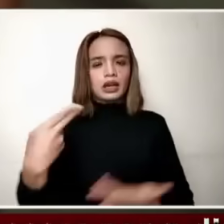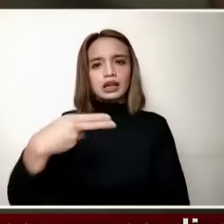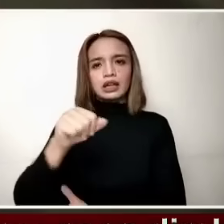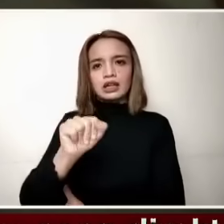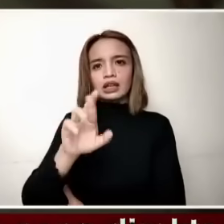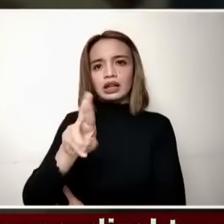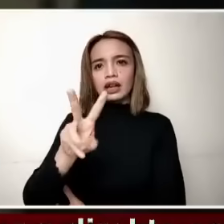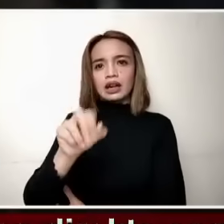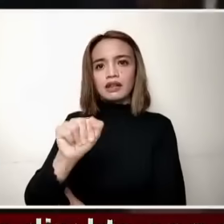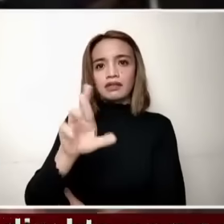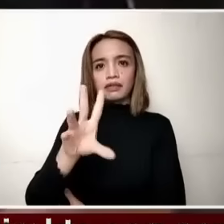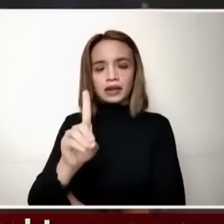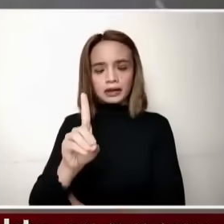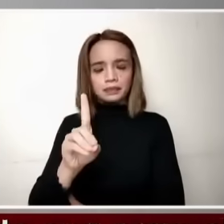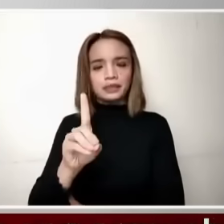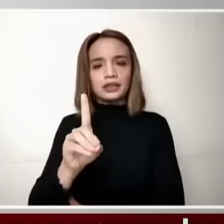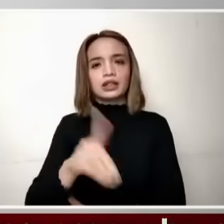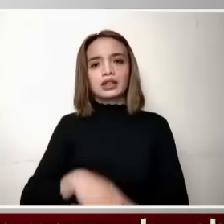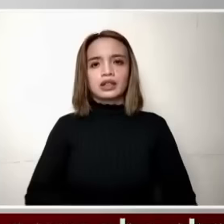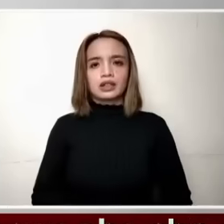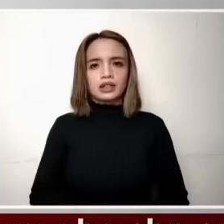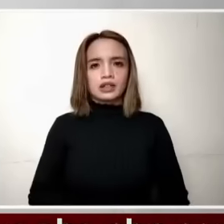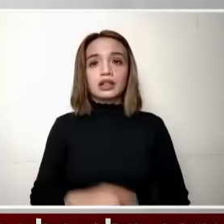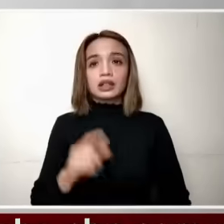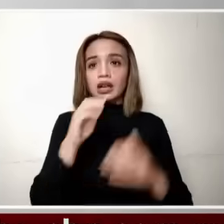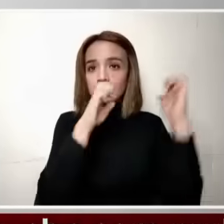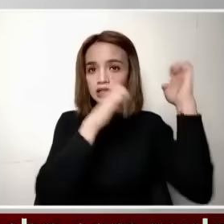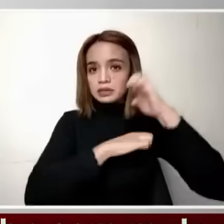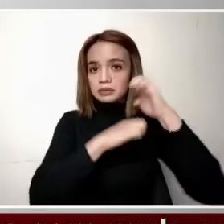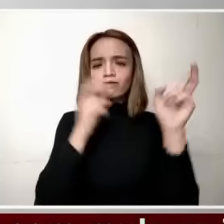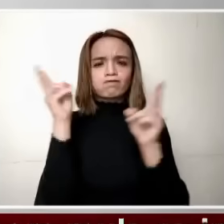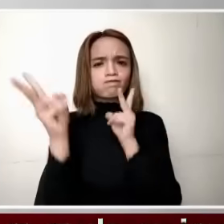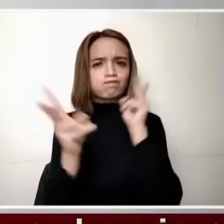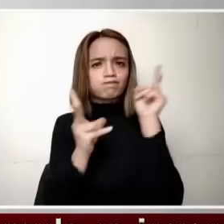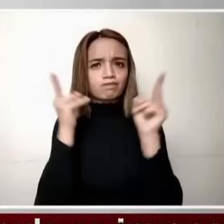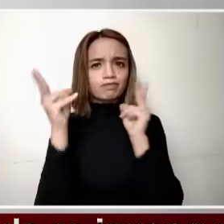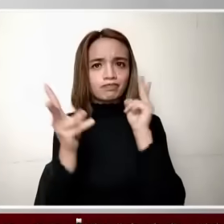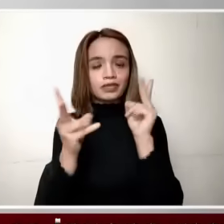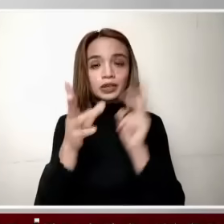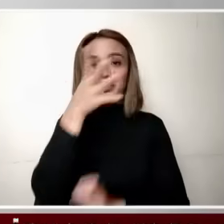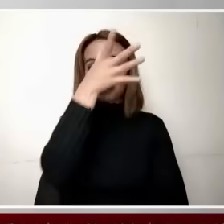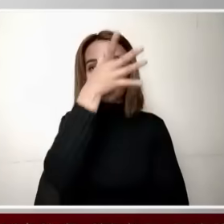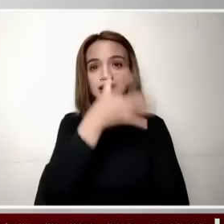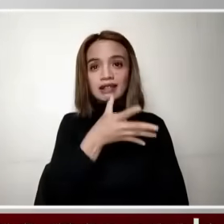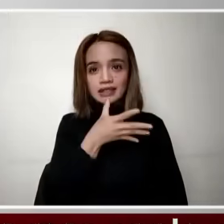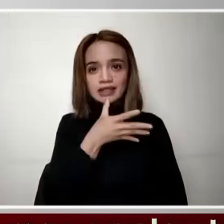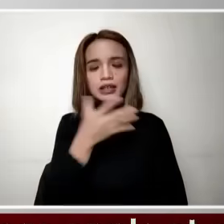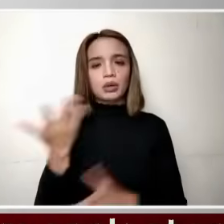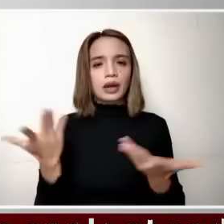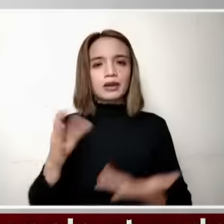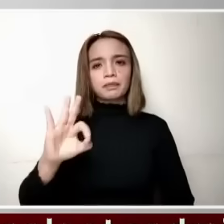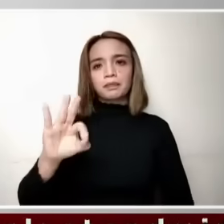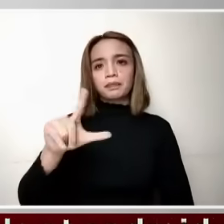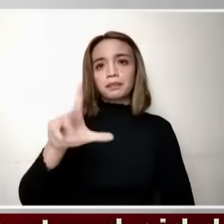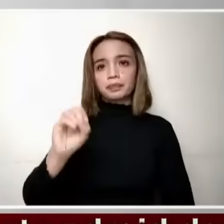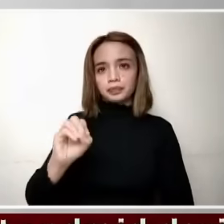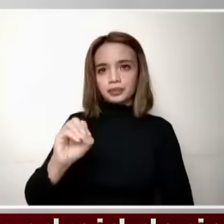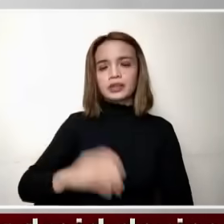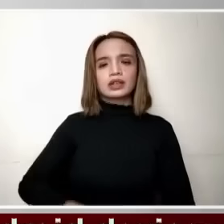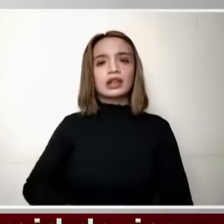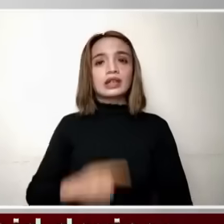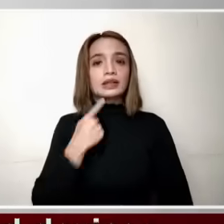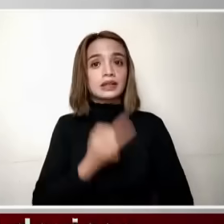Boston. Inaasahang dadalawin din ni Ressa ang kanyang mga magulang sa Florida. Ayon sa Court of